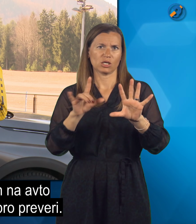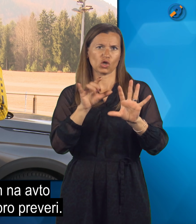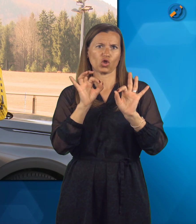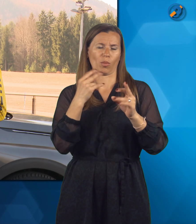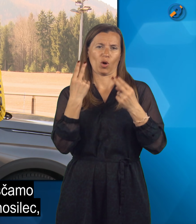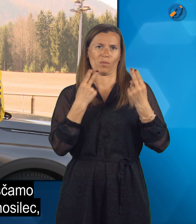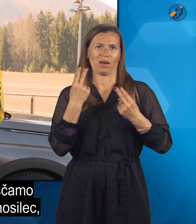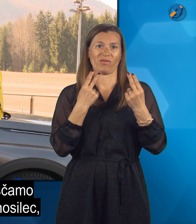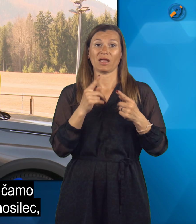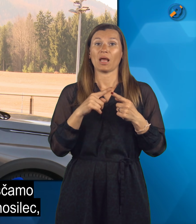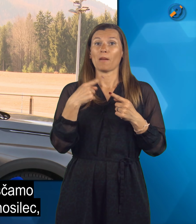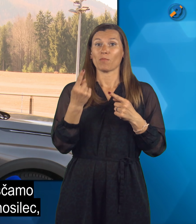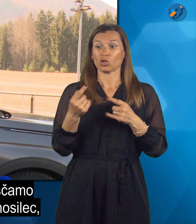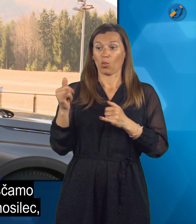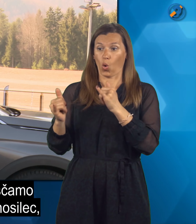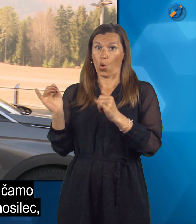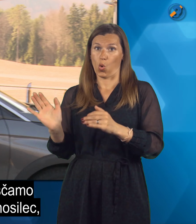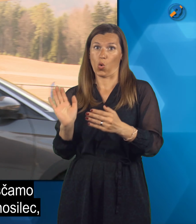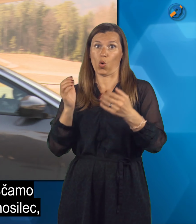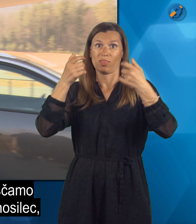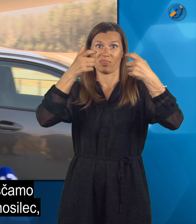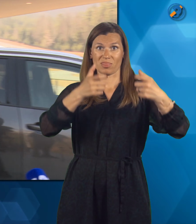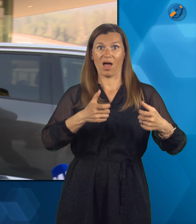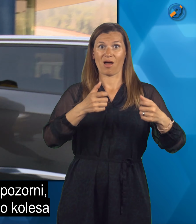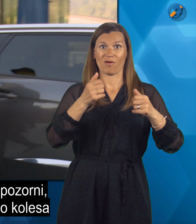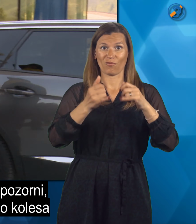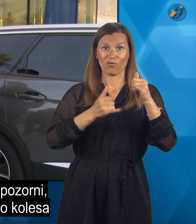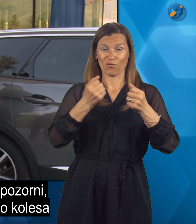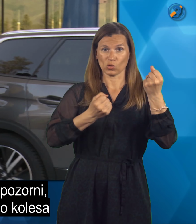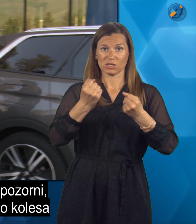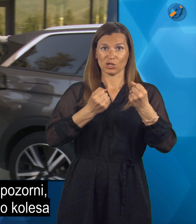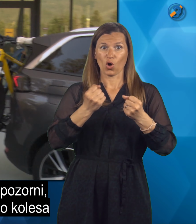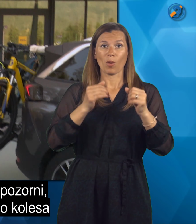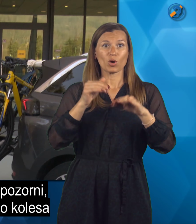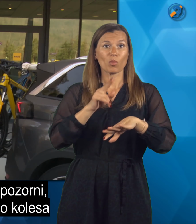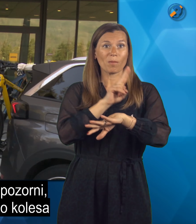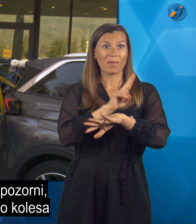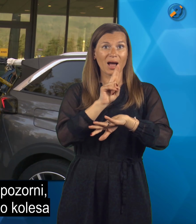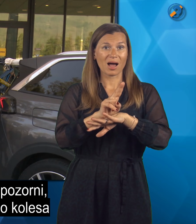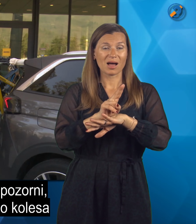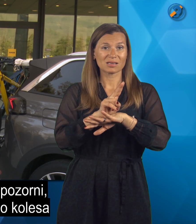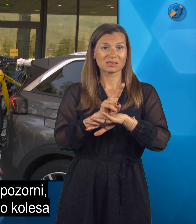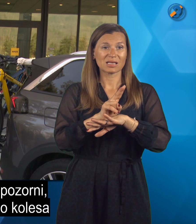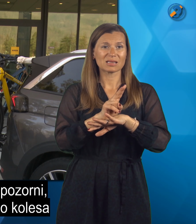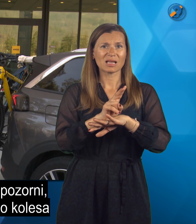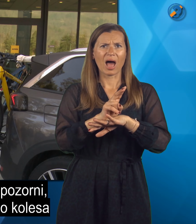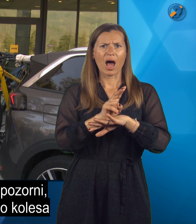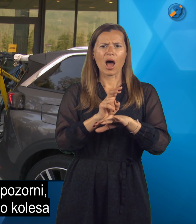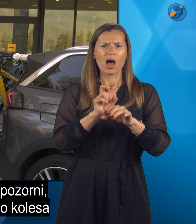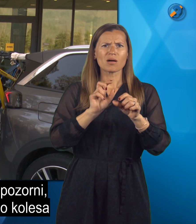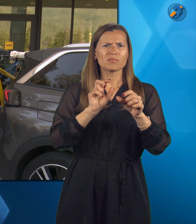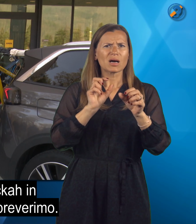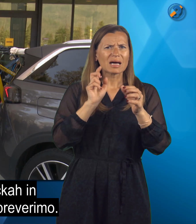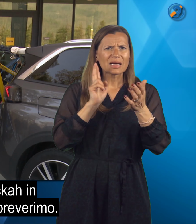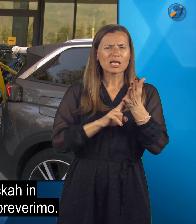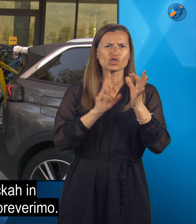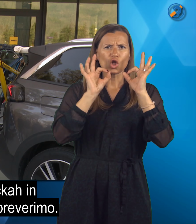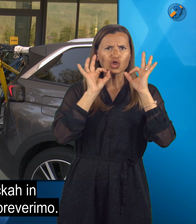preveri. Potem pa, ko nameščamo sama kolesa na vozilo, bodimo pozorni, da pričvrstimo kolesa